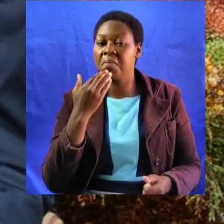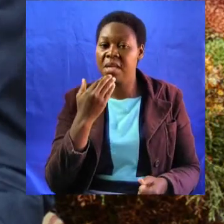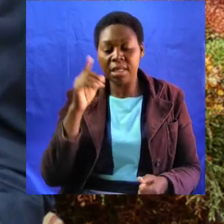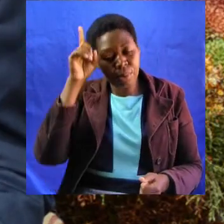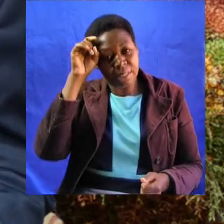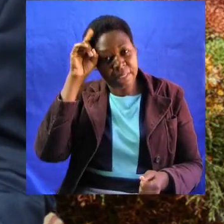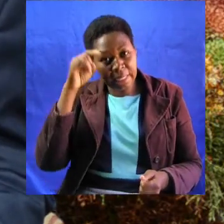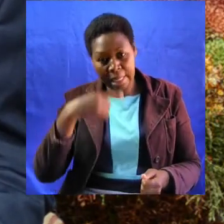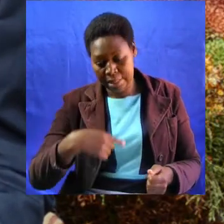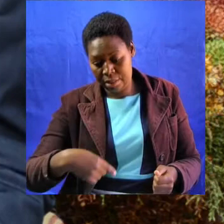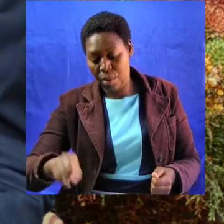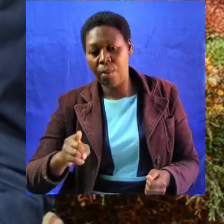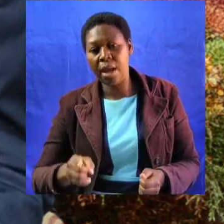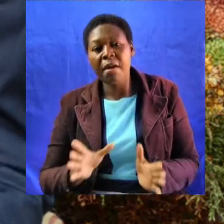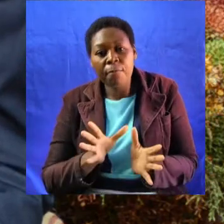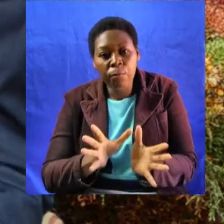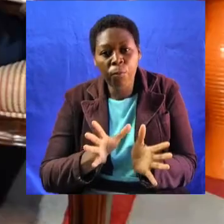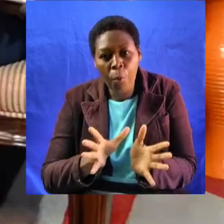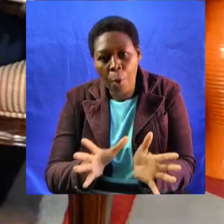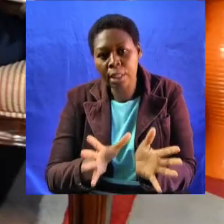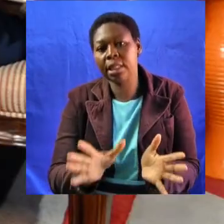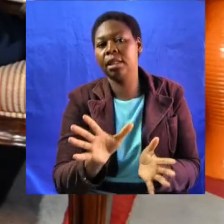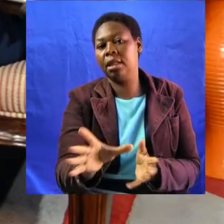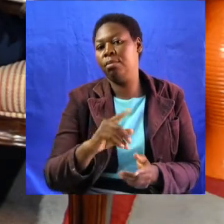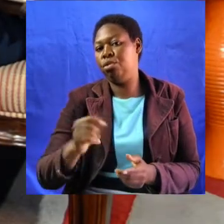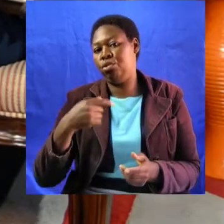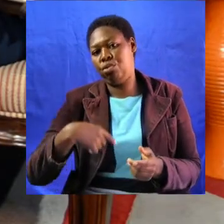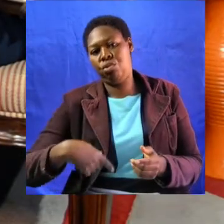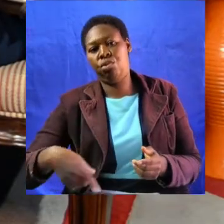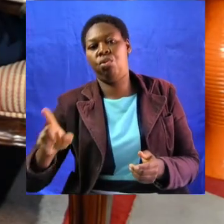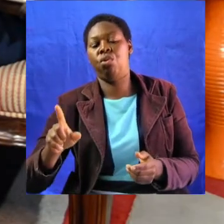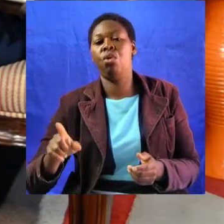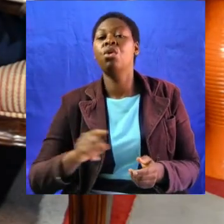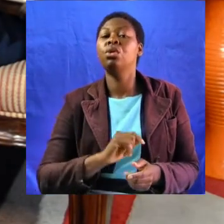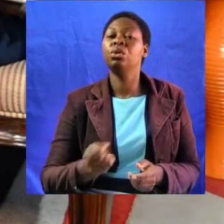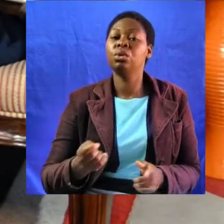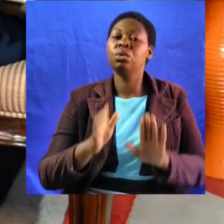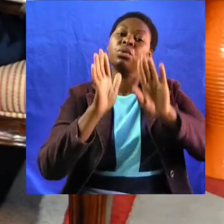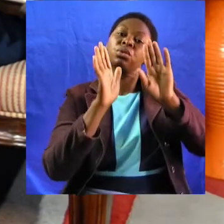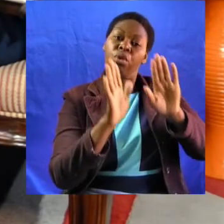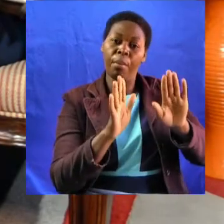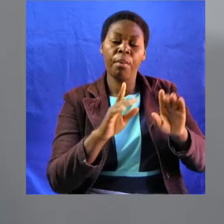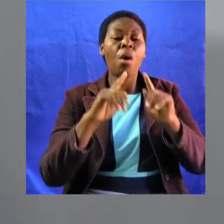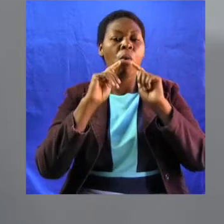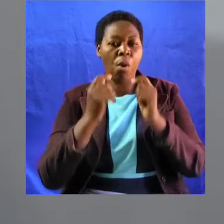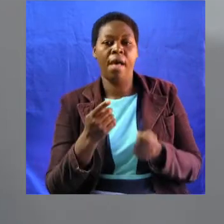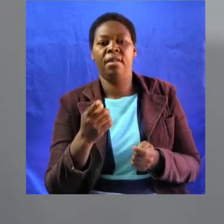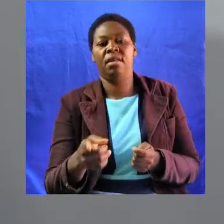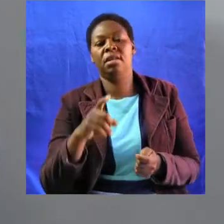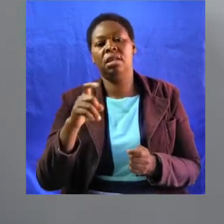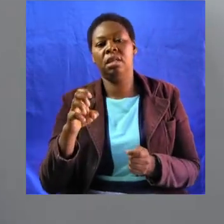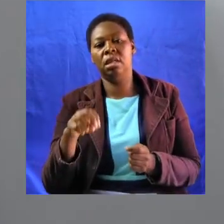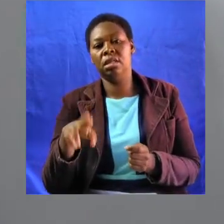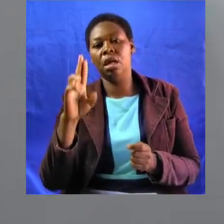Ndiye aivasutsa. Ndiye aivasutsa kuti vafana vaduku vakadai ana Zerubhabheri vanga vake chinhu vamisei.